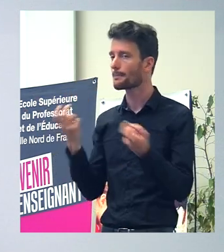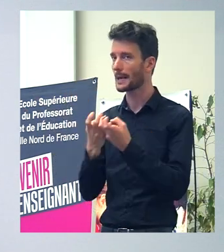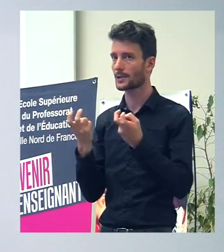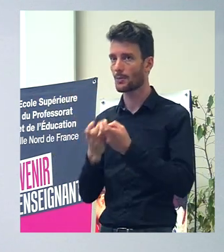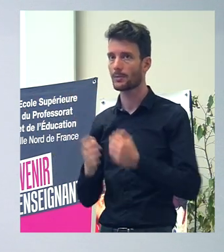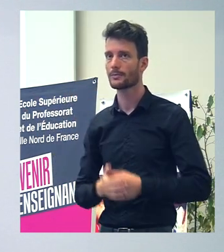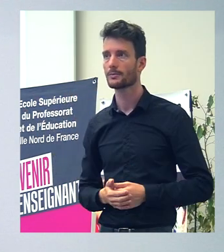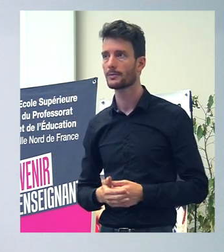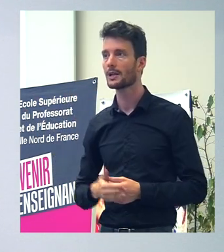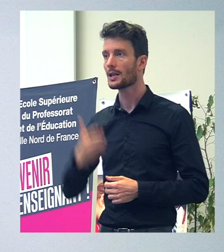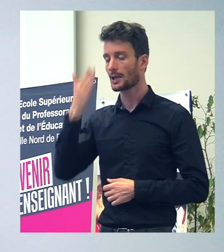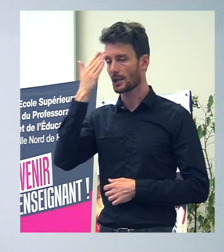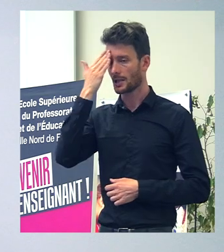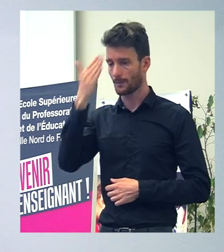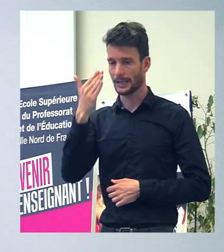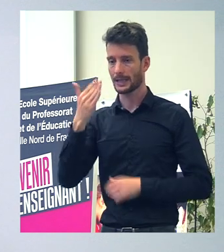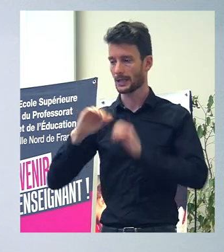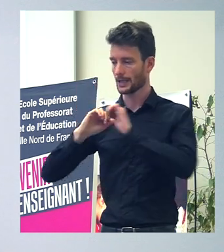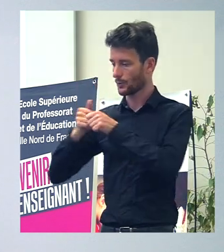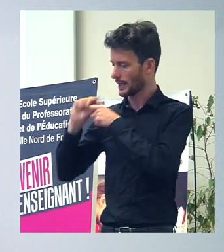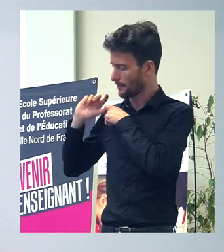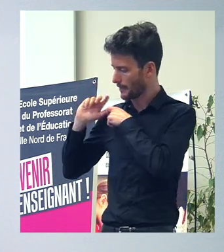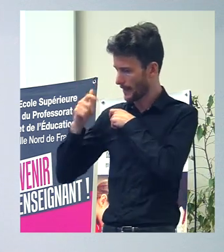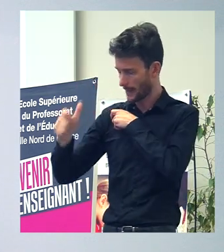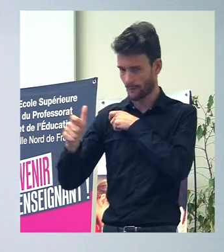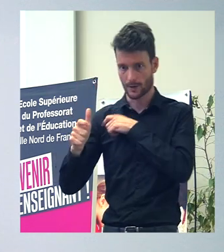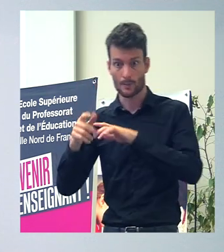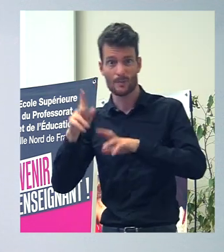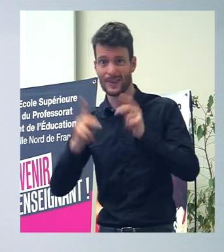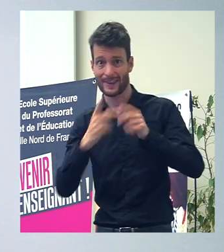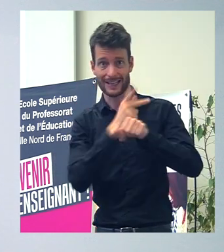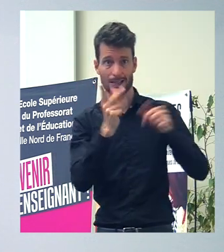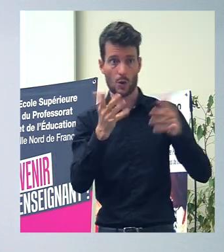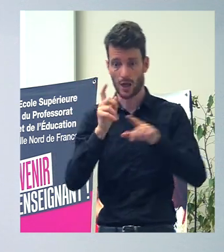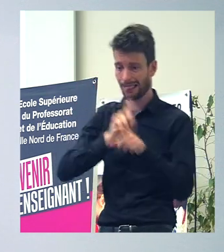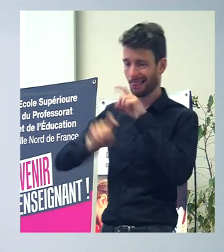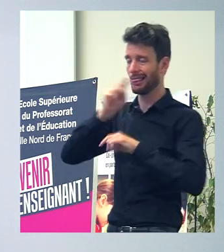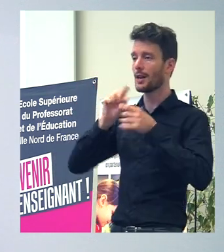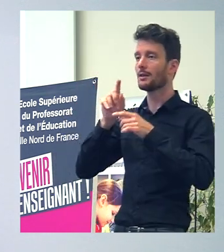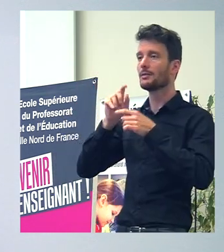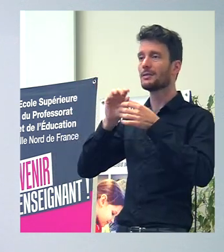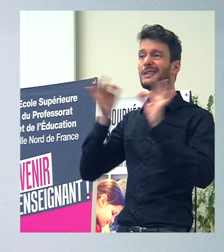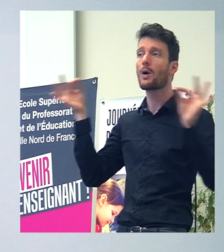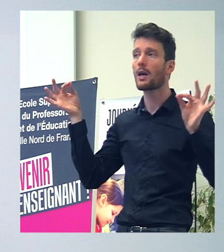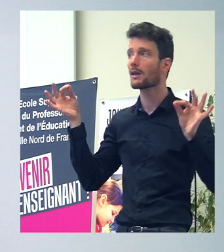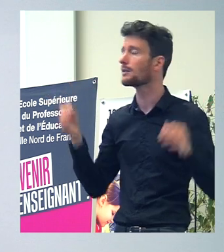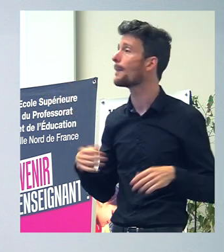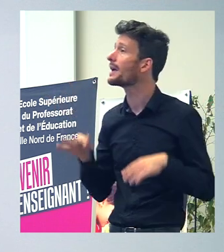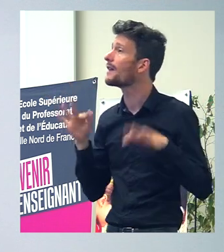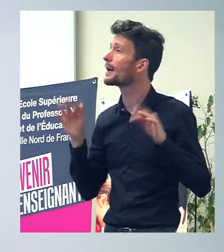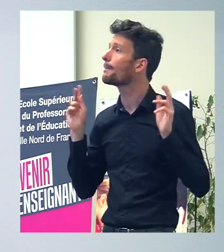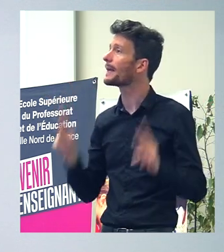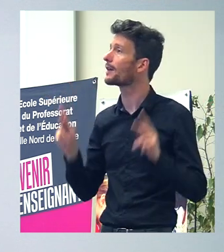de revenir à l'histoire. Or, comme je vous le disais tout à l'heure, d'un point de vue pédagogique, vous